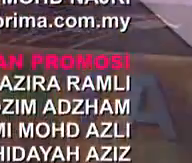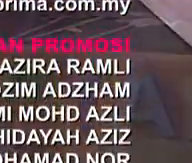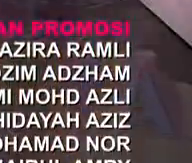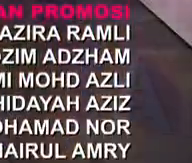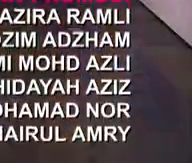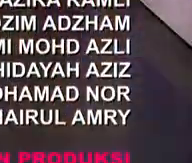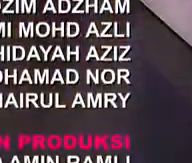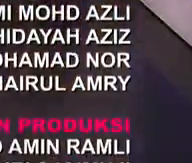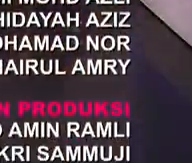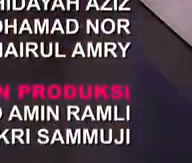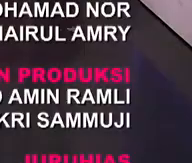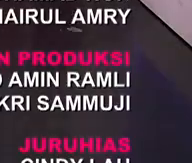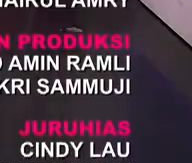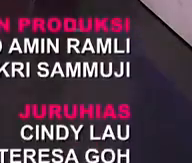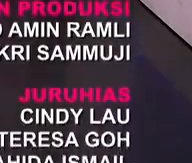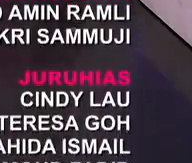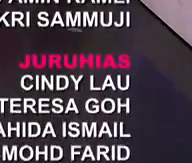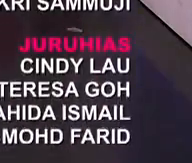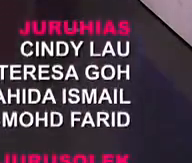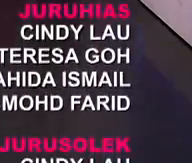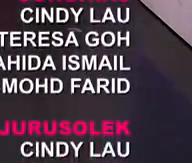mula cahaya matahari